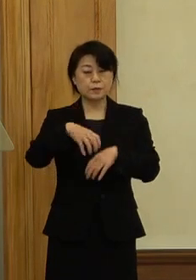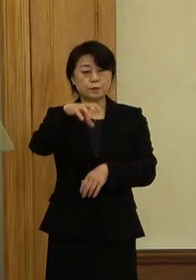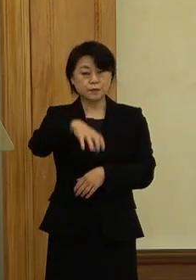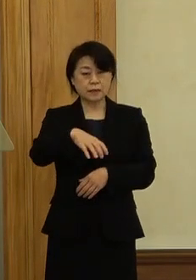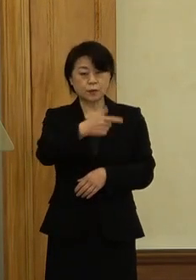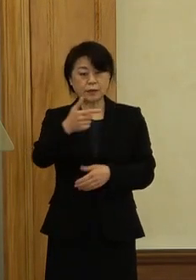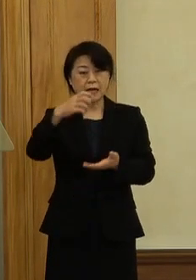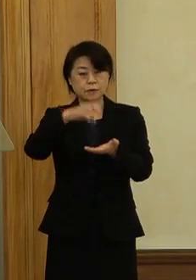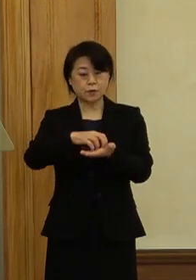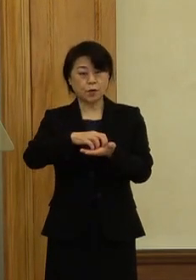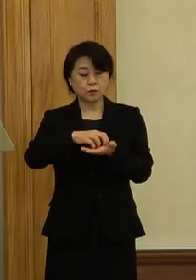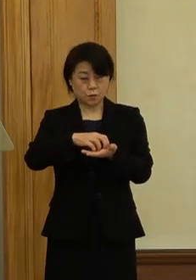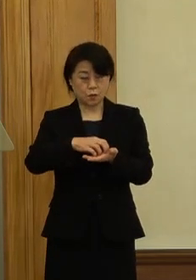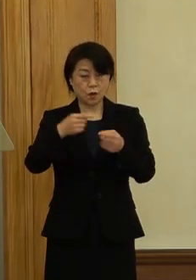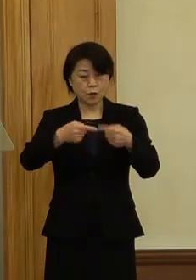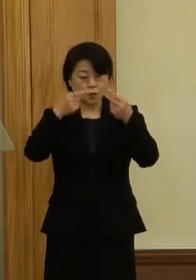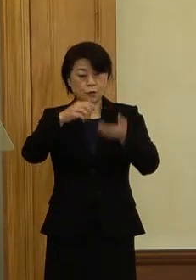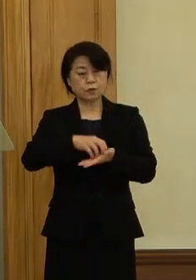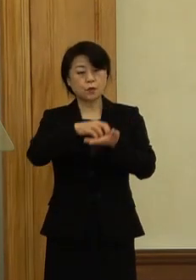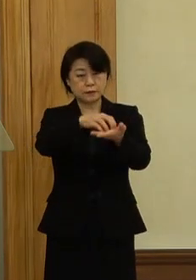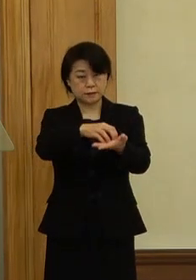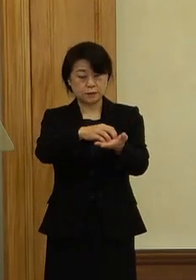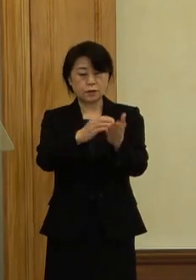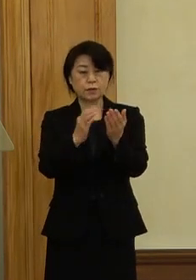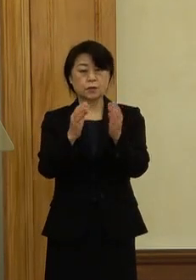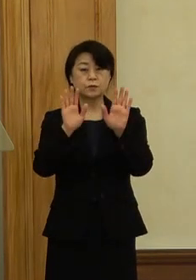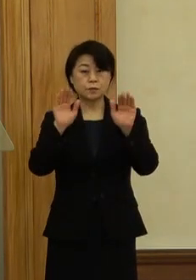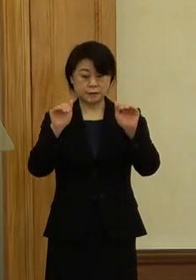大賞の表彰式、また、